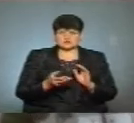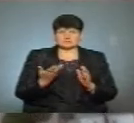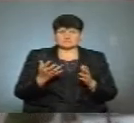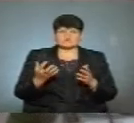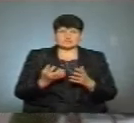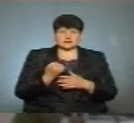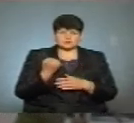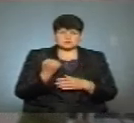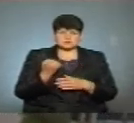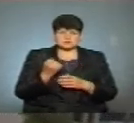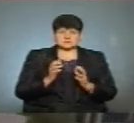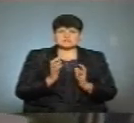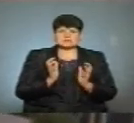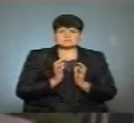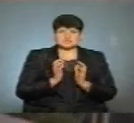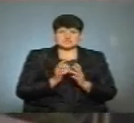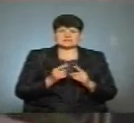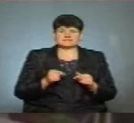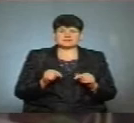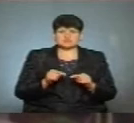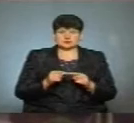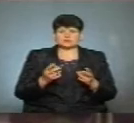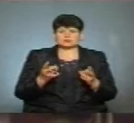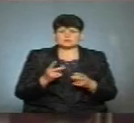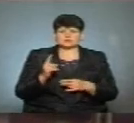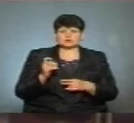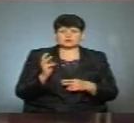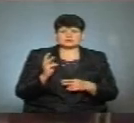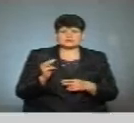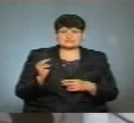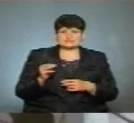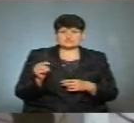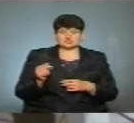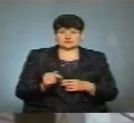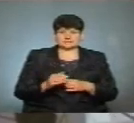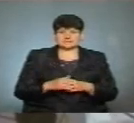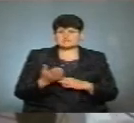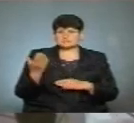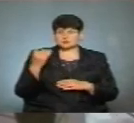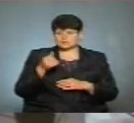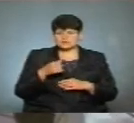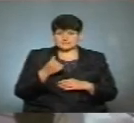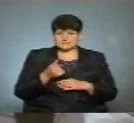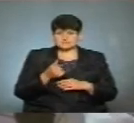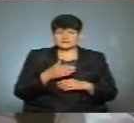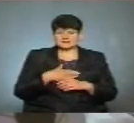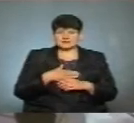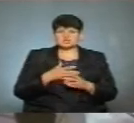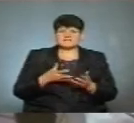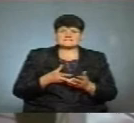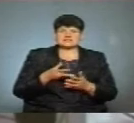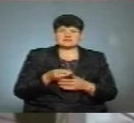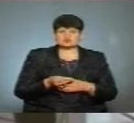вдалося зберегти відділення, то потрібно 130 тисяч гривень. За минулий рік наше